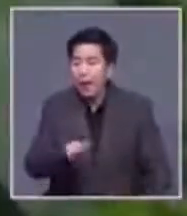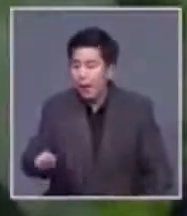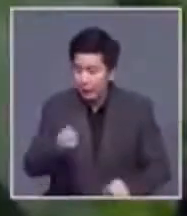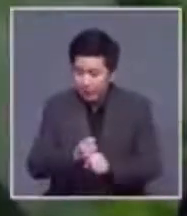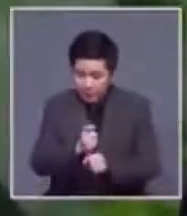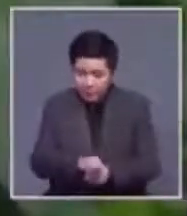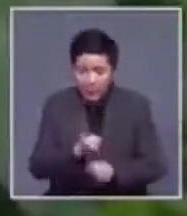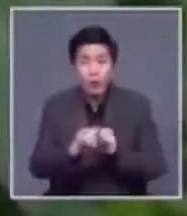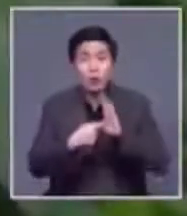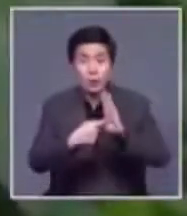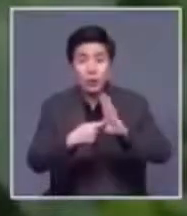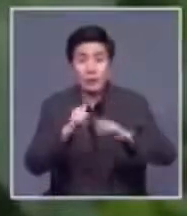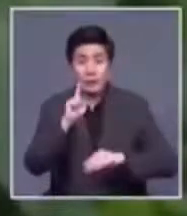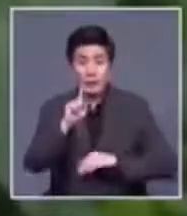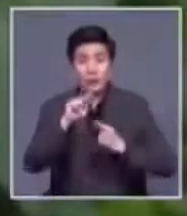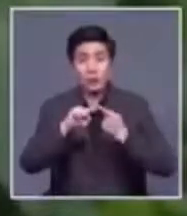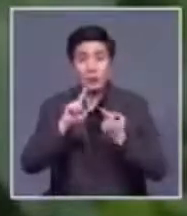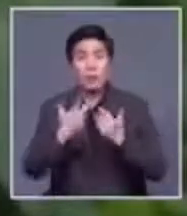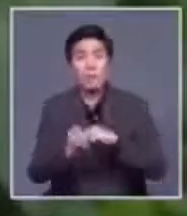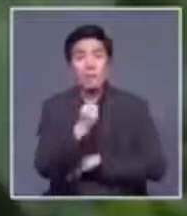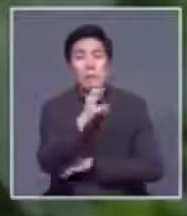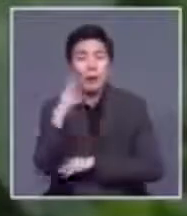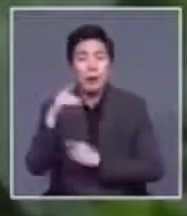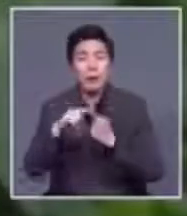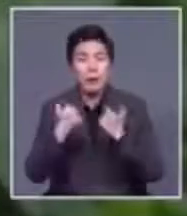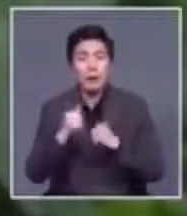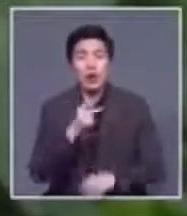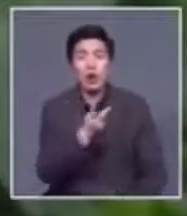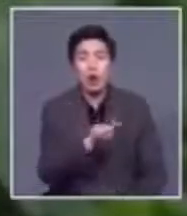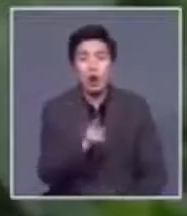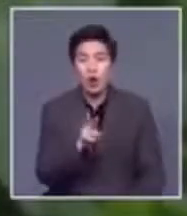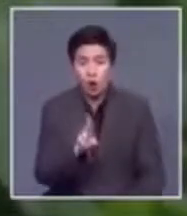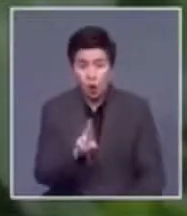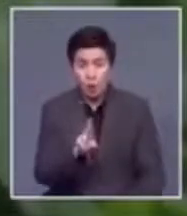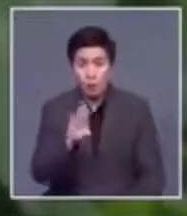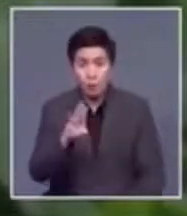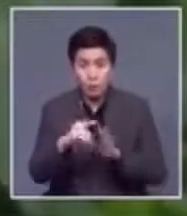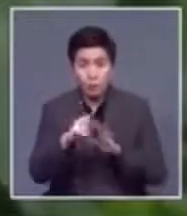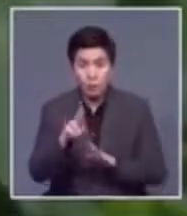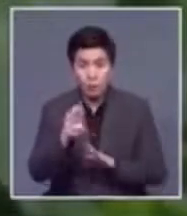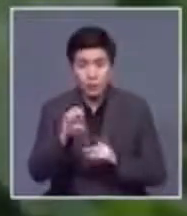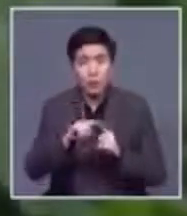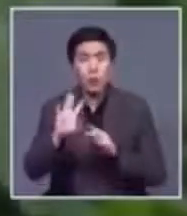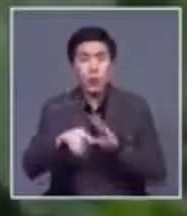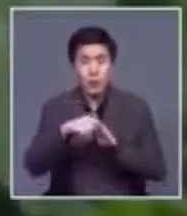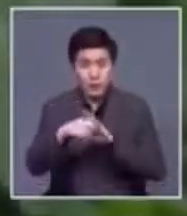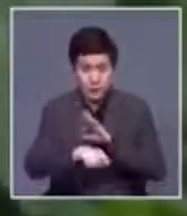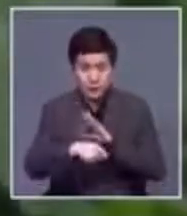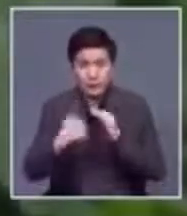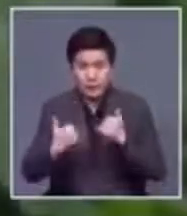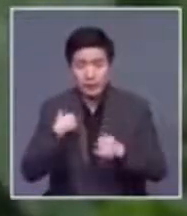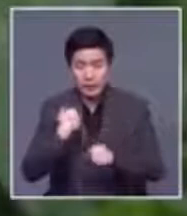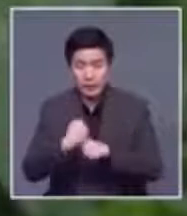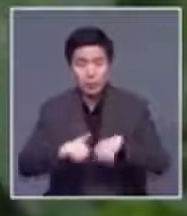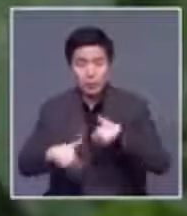างนึงค่ะคุณผู้ชมที่เกิดขึ้นก็คือที่ป่าสงวนแห่งชาติคอนบุรีที่จังหวัดนครราชสีมานะคะมีการเข้าไปจัดที่ดินทำกินให้กับ